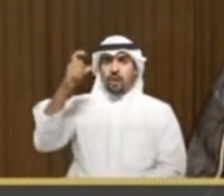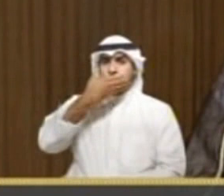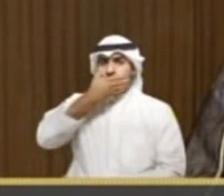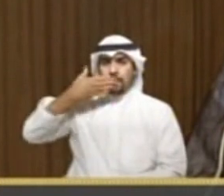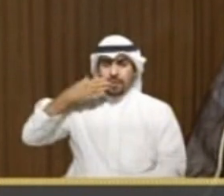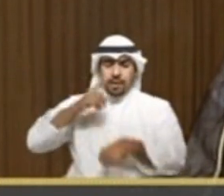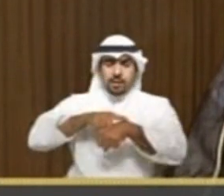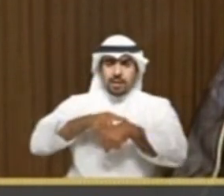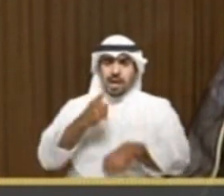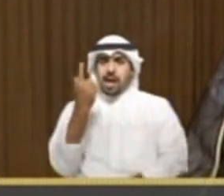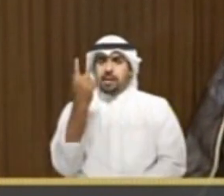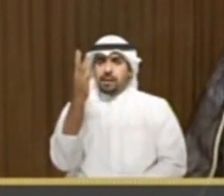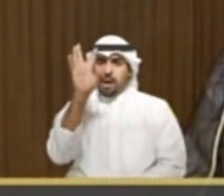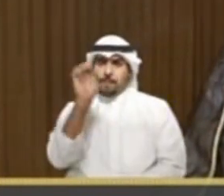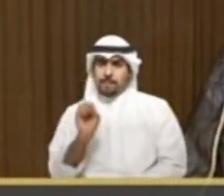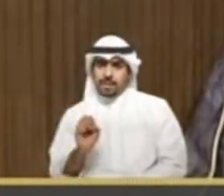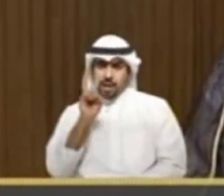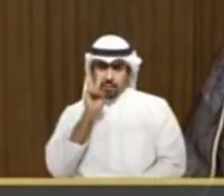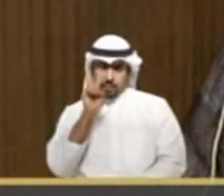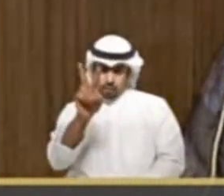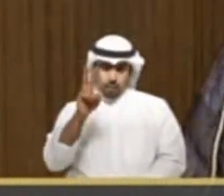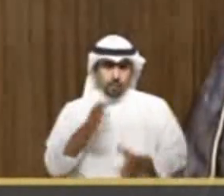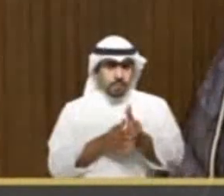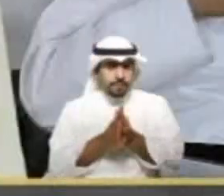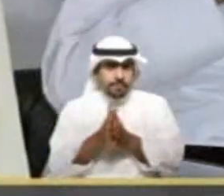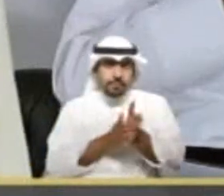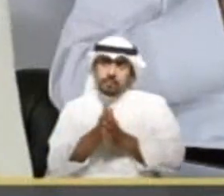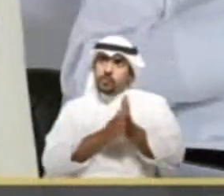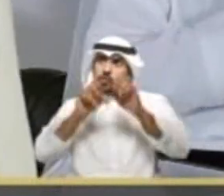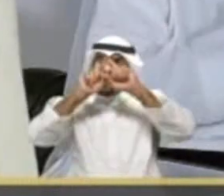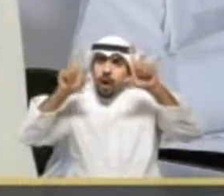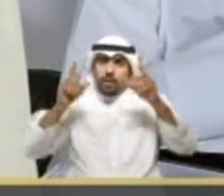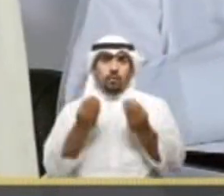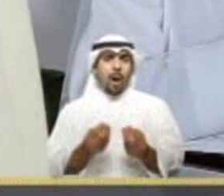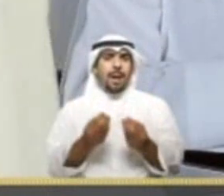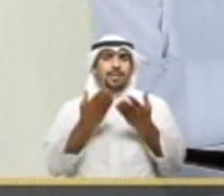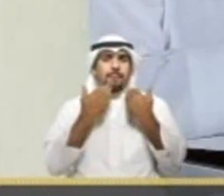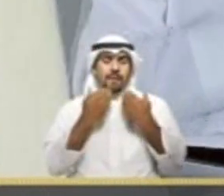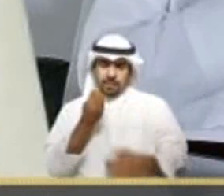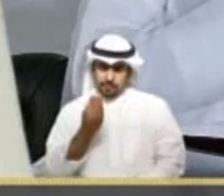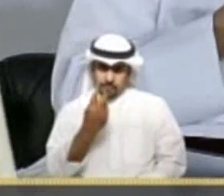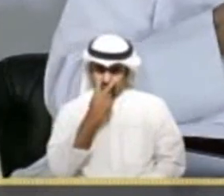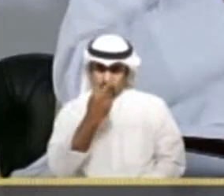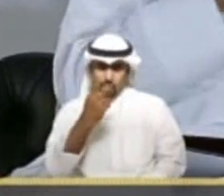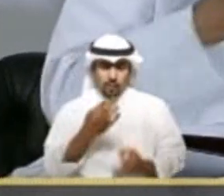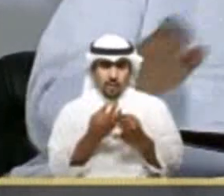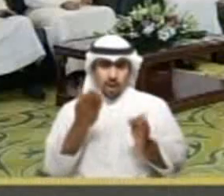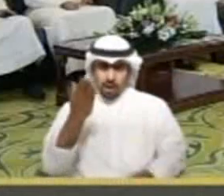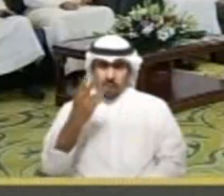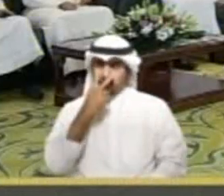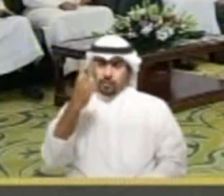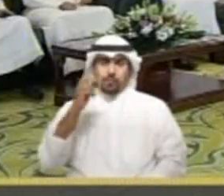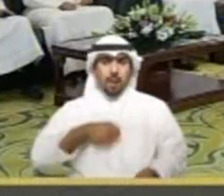7 مساء لتحري رؤية هلال شهر رمضان المبارك، وذلك في مقر معهد الكويت للدراسات